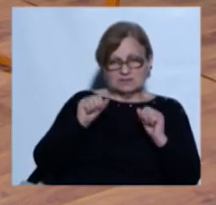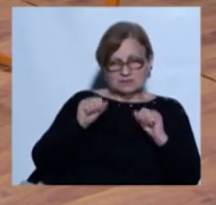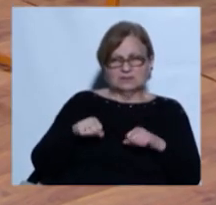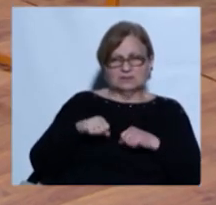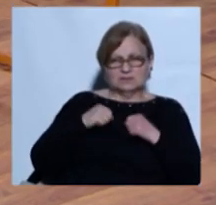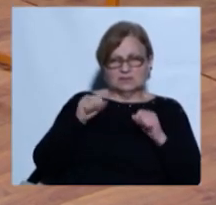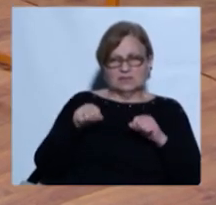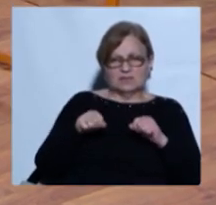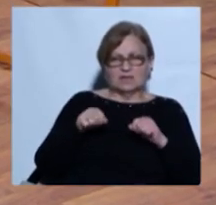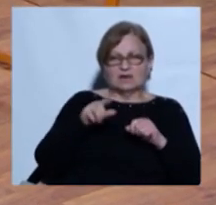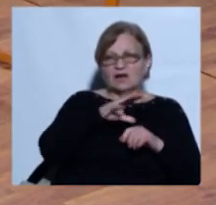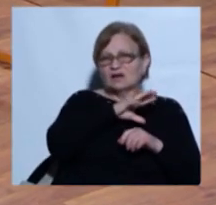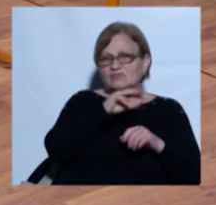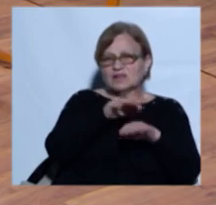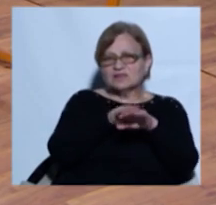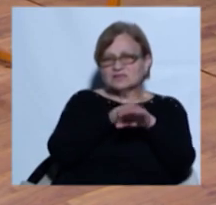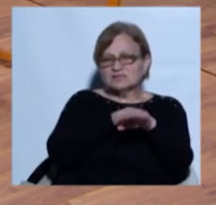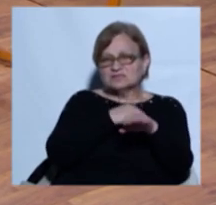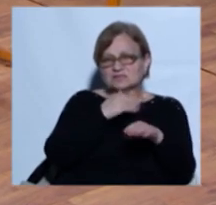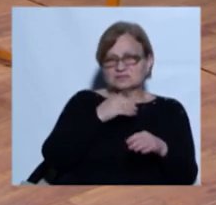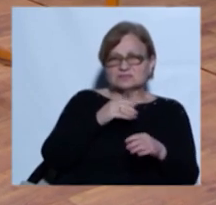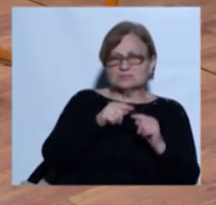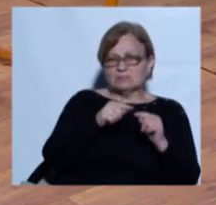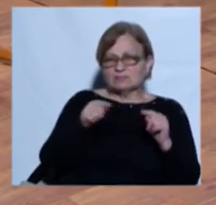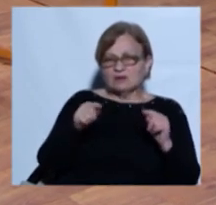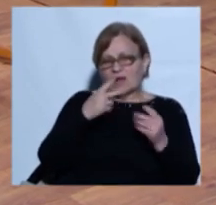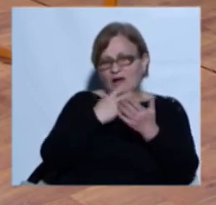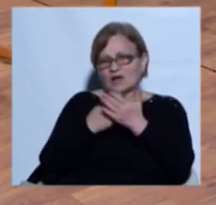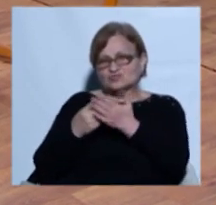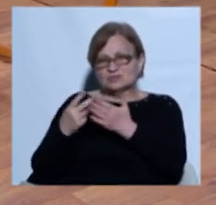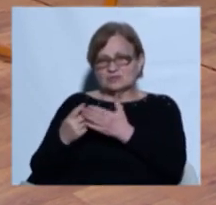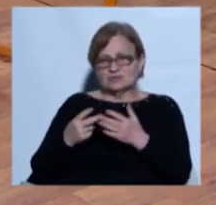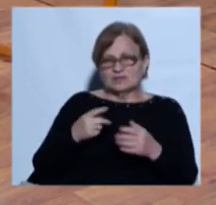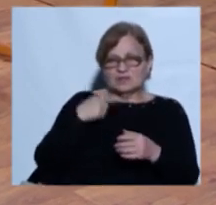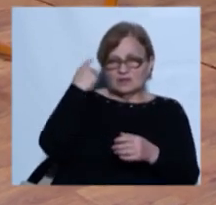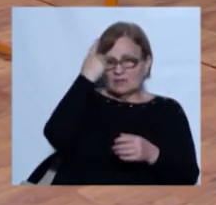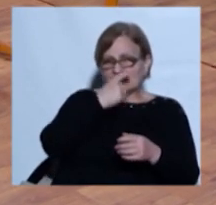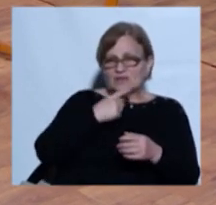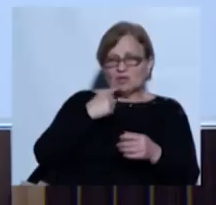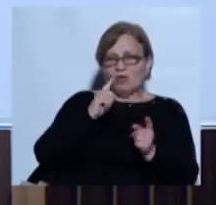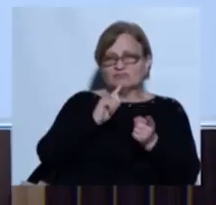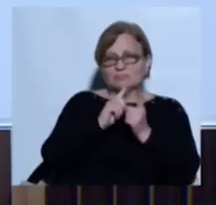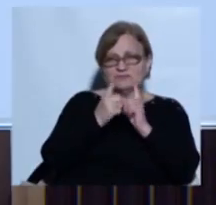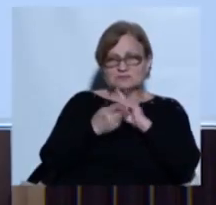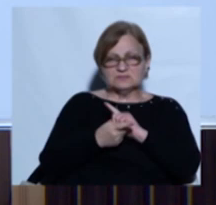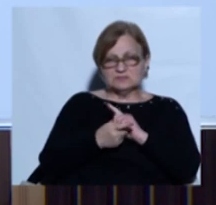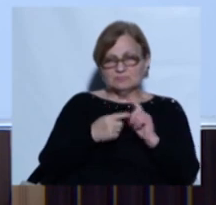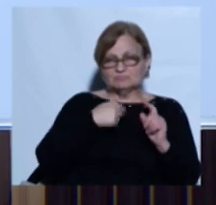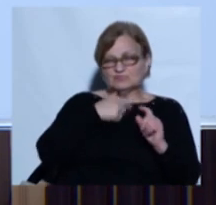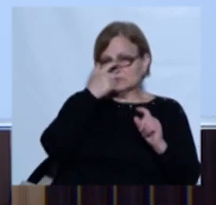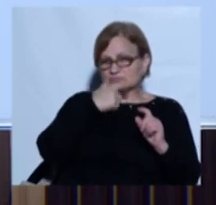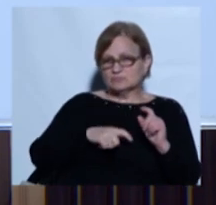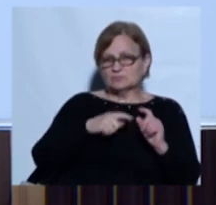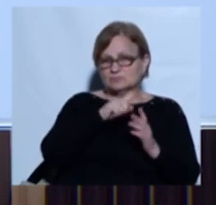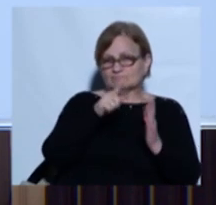დიდი ხნის პროცესის ყველა ეტაპი გვიჩვენოს, რას ნიშნავს პიროვნებად ქცევა. და საკუთარ თავს დაუსვათ